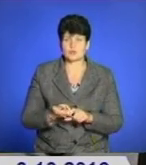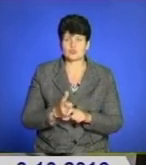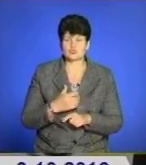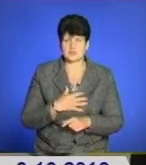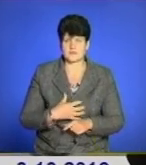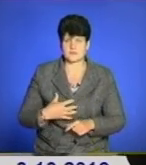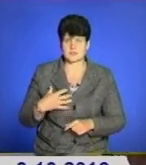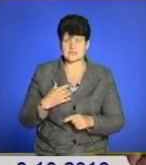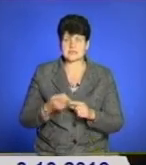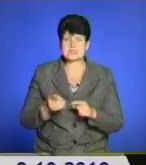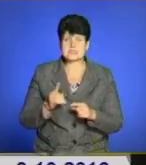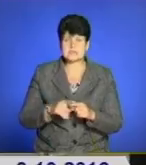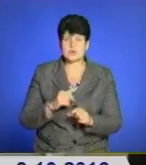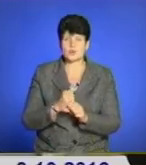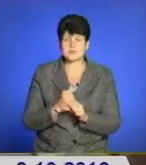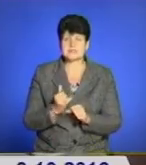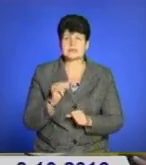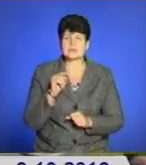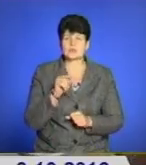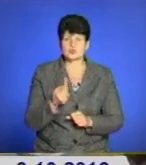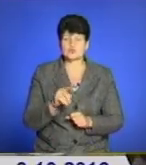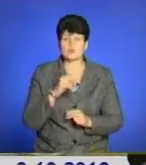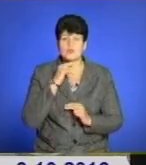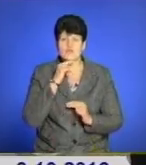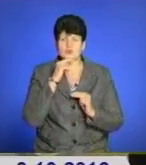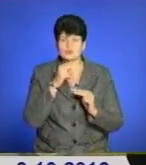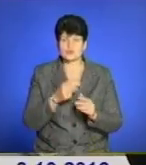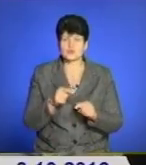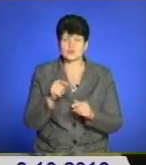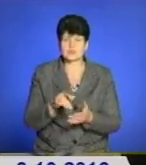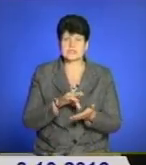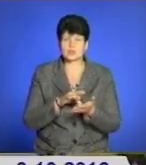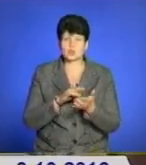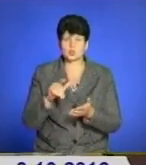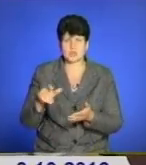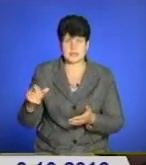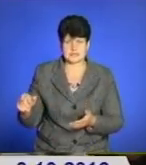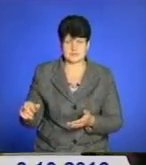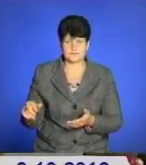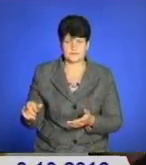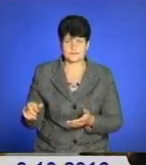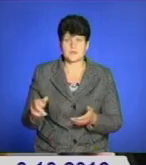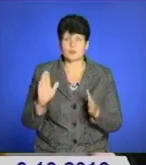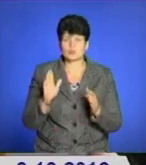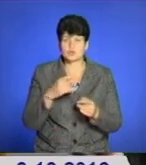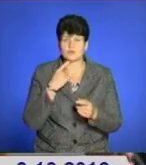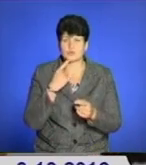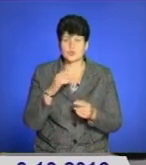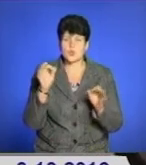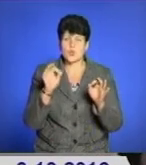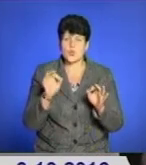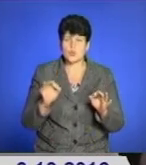важливо. Це робиться для того, щоб привернути сюди туристів. Щоб, ну, будемо казати,